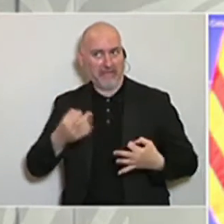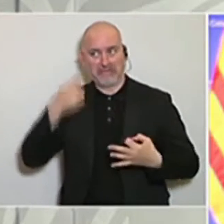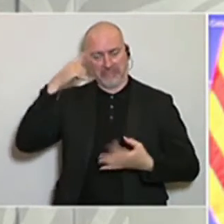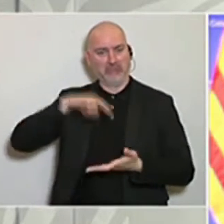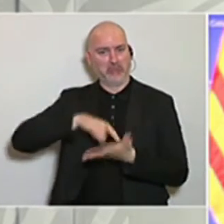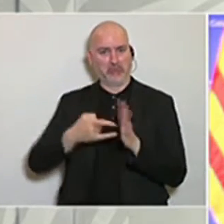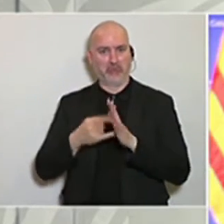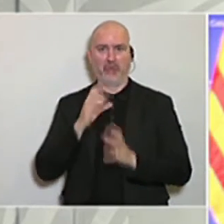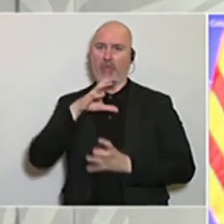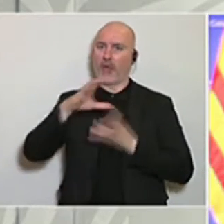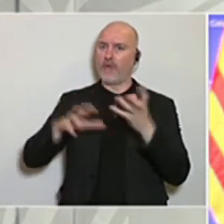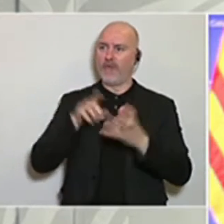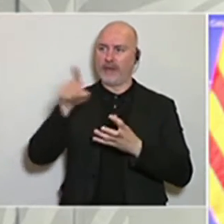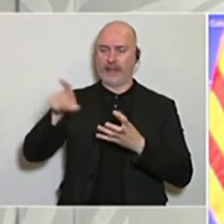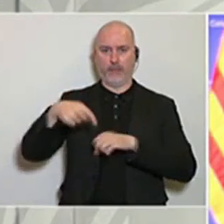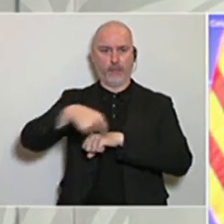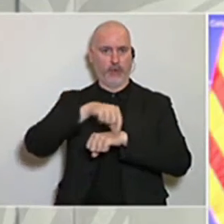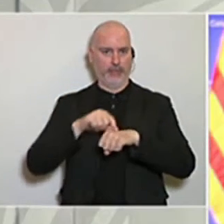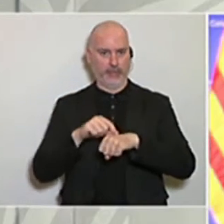polític.